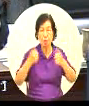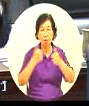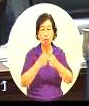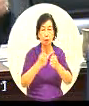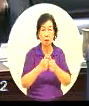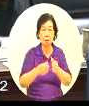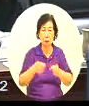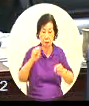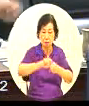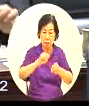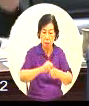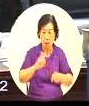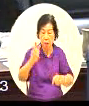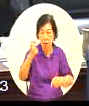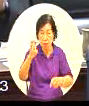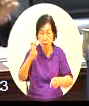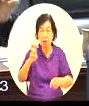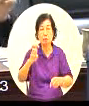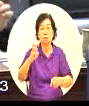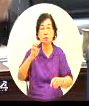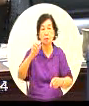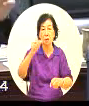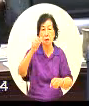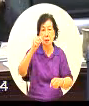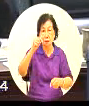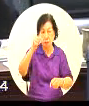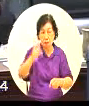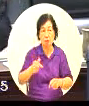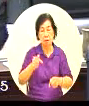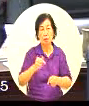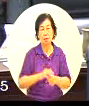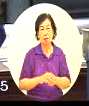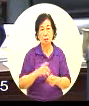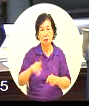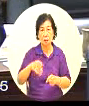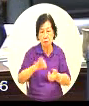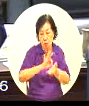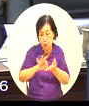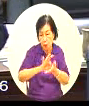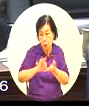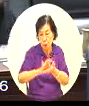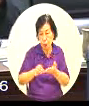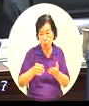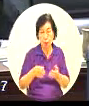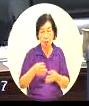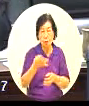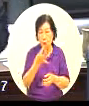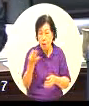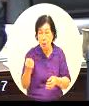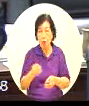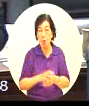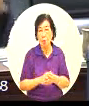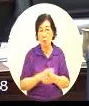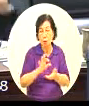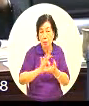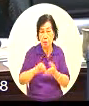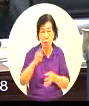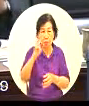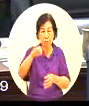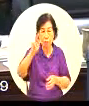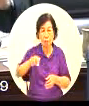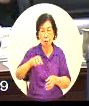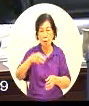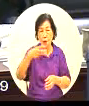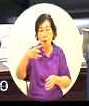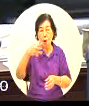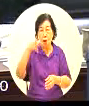嘛。咱是讲要体育处要来升体育局，到底要开偌济钱？可能免三千万，其他拢会当